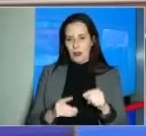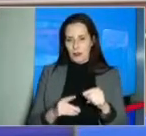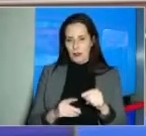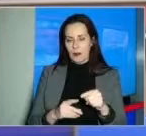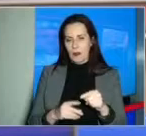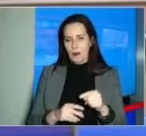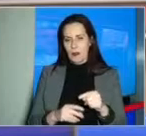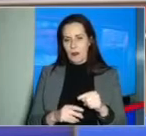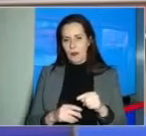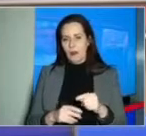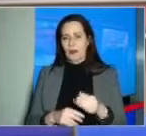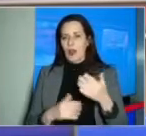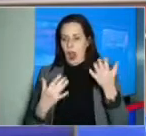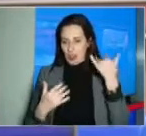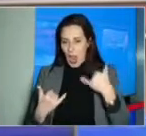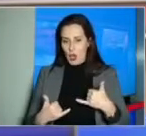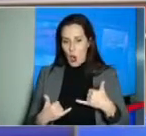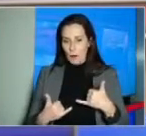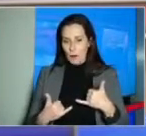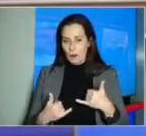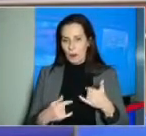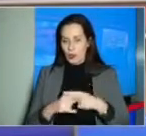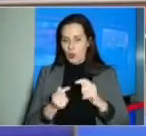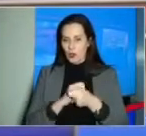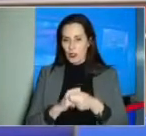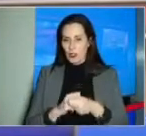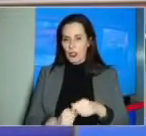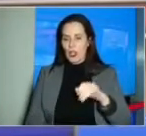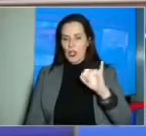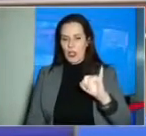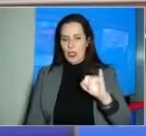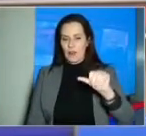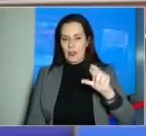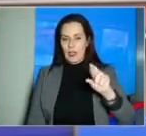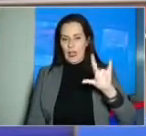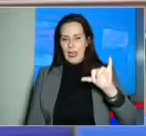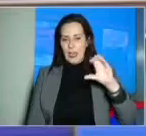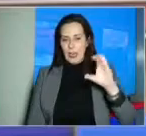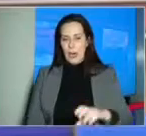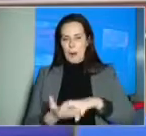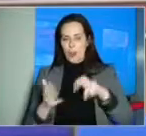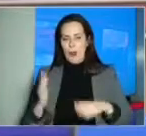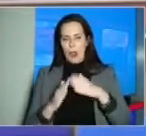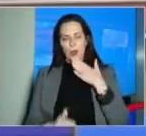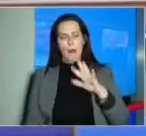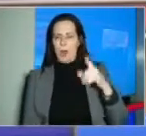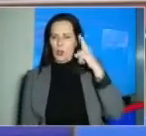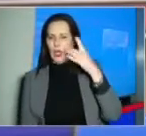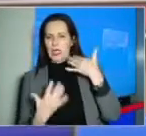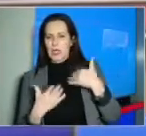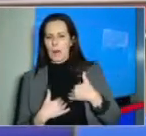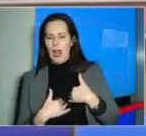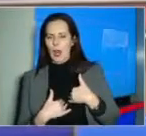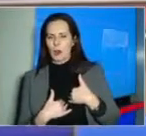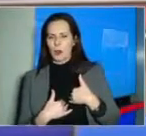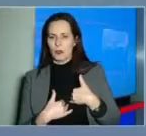וצועד קדימה. היה היום איזה סוג של שינוי כשיפת ארליך פרשה מהבית היהודי. מה אתה יודע לספר לנו על